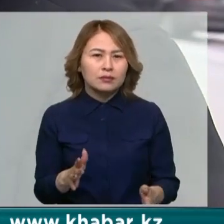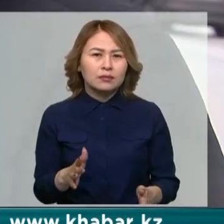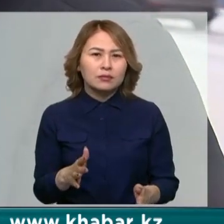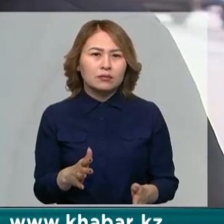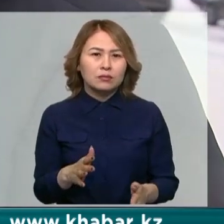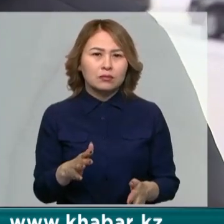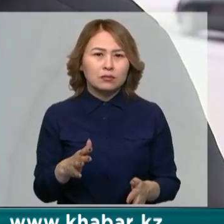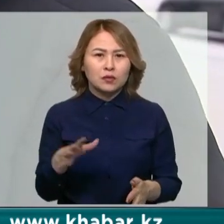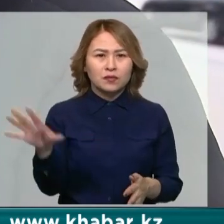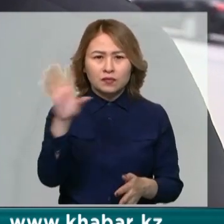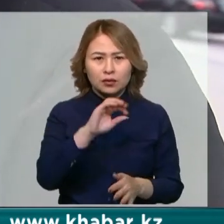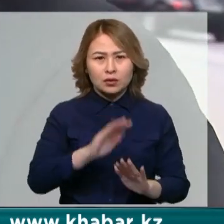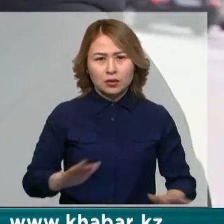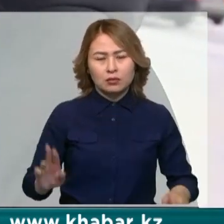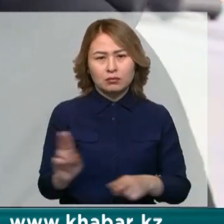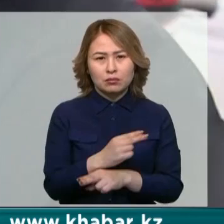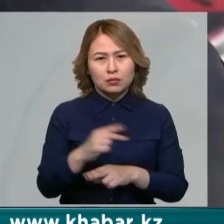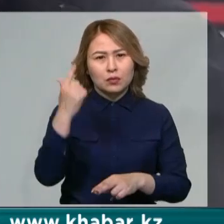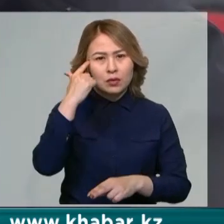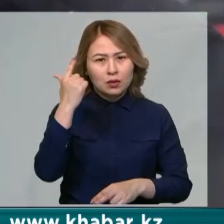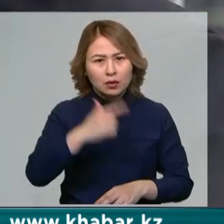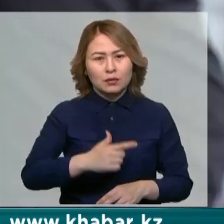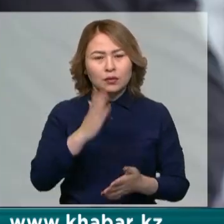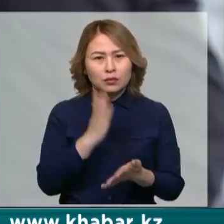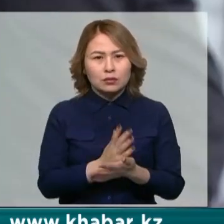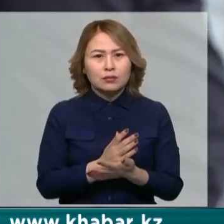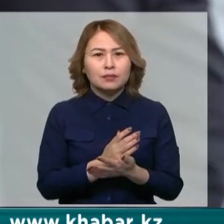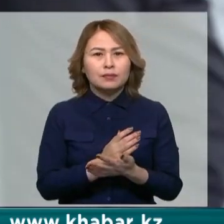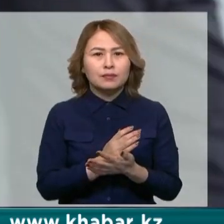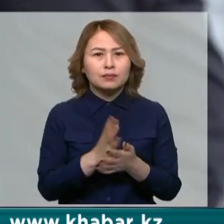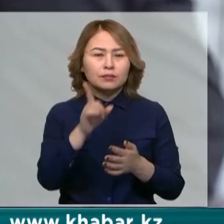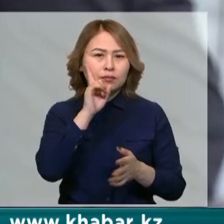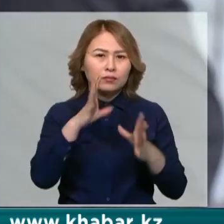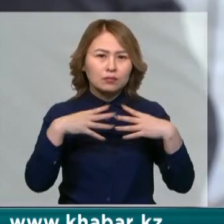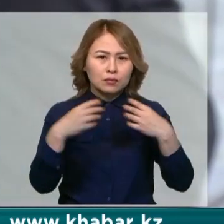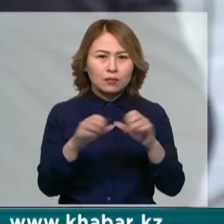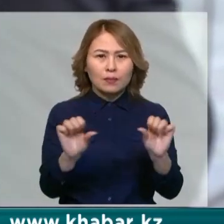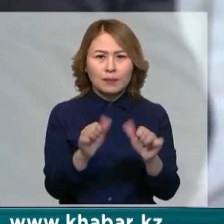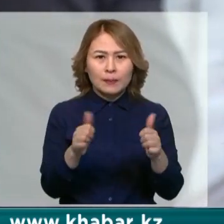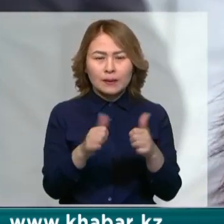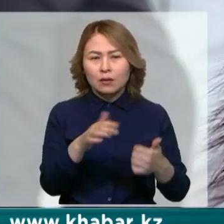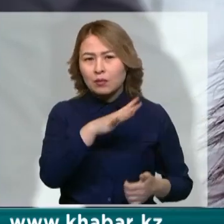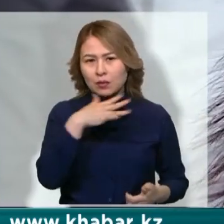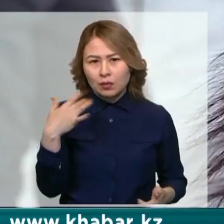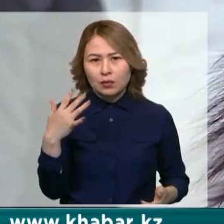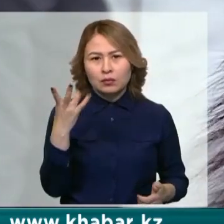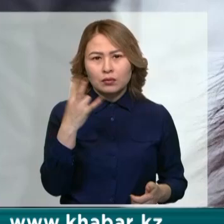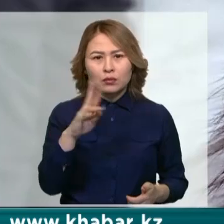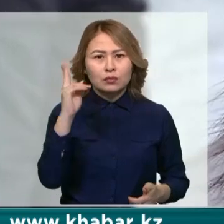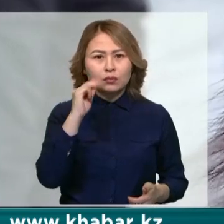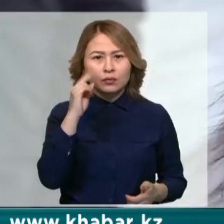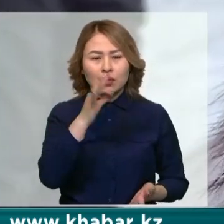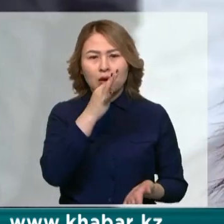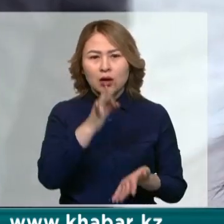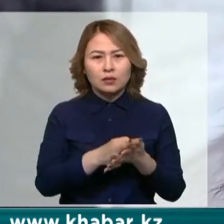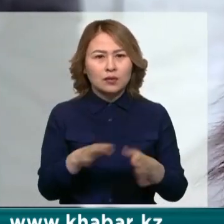бала тәрбиелеп отырмыз, балалар біздің айтқанымыздан шықпайды. Жас семьяда ажырасу көп, ер адамдар да